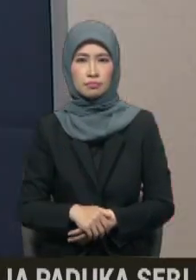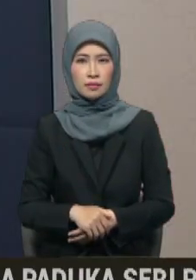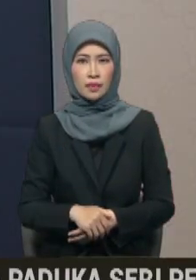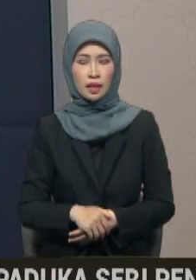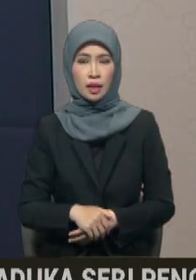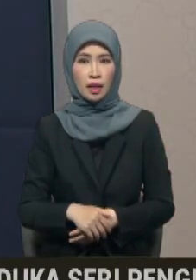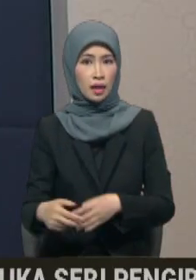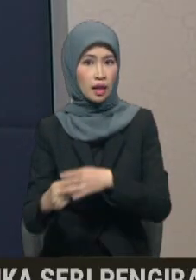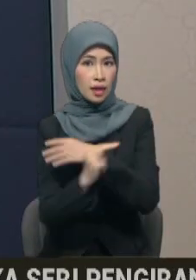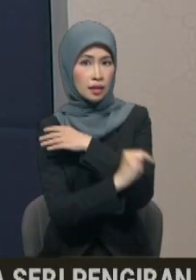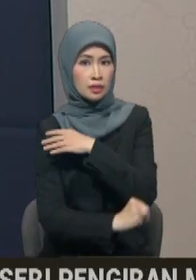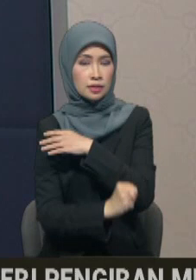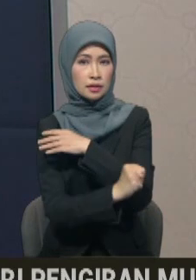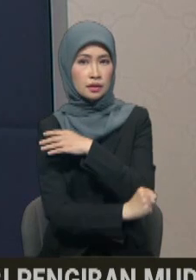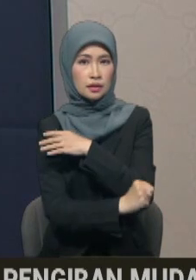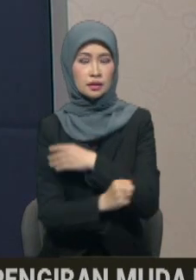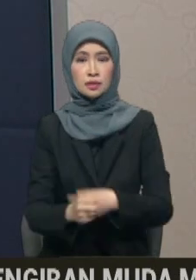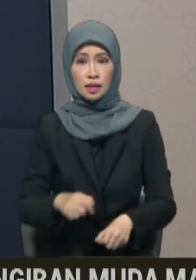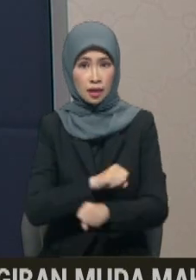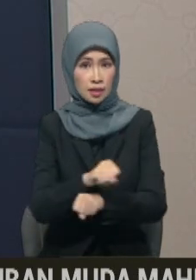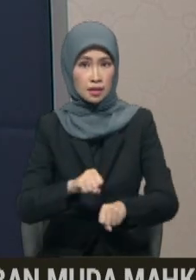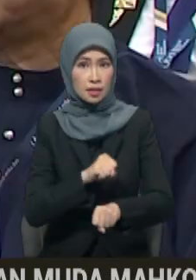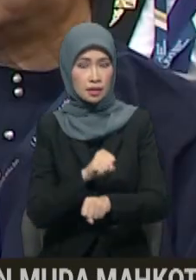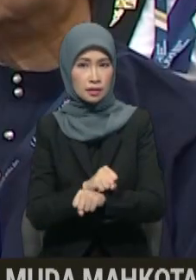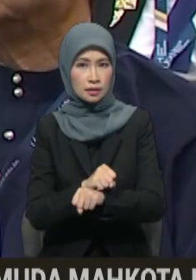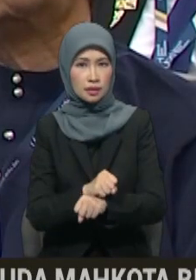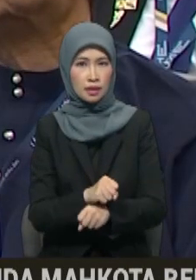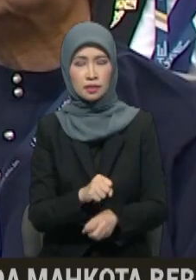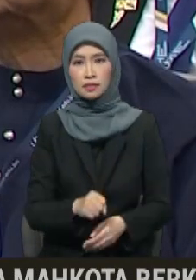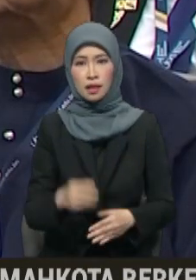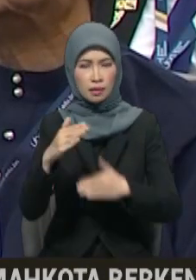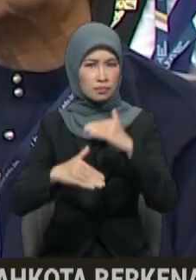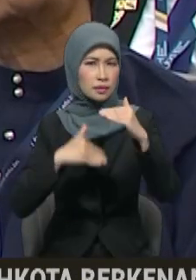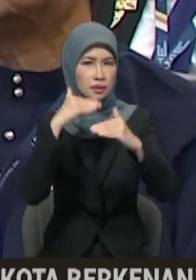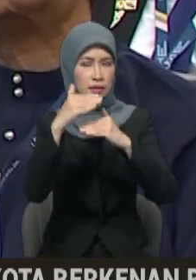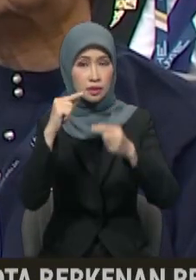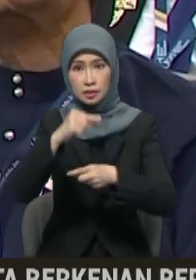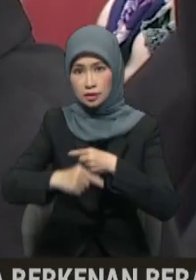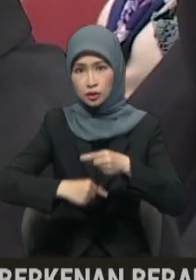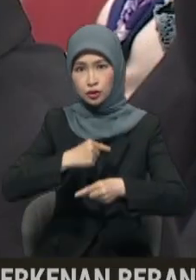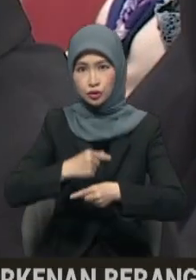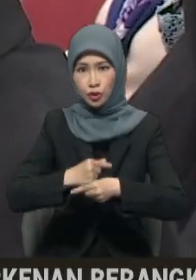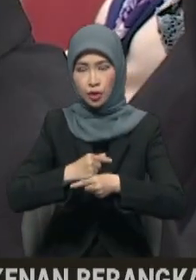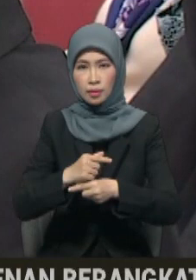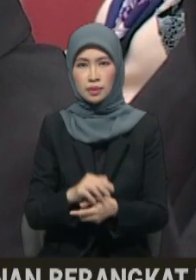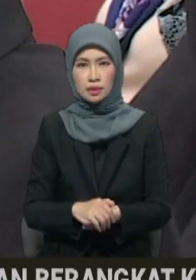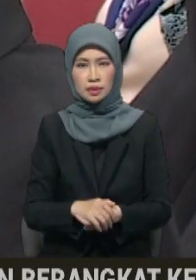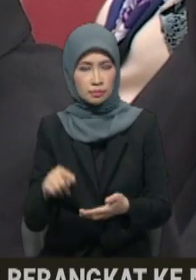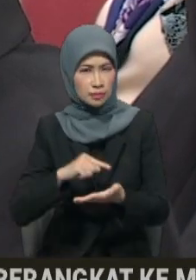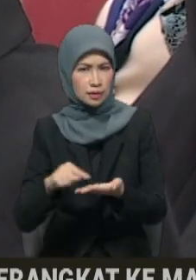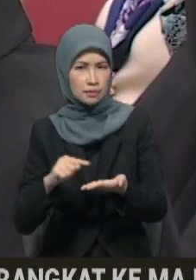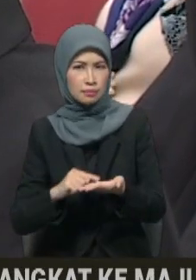nasal University of Singapore menyentuh matlamat pembangunan mampan dalam era global peranan penganalisaan